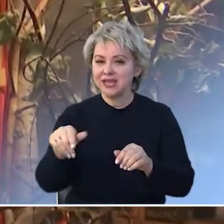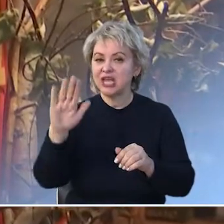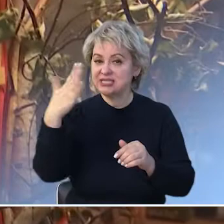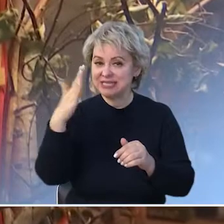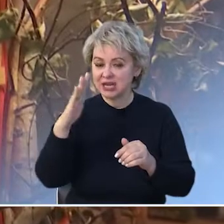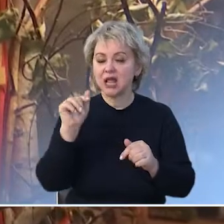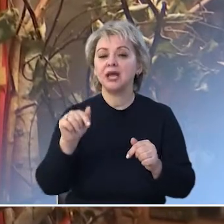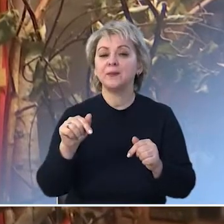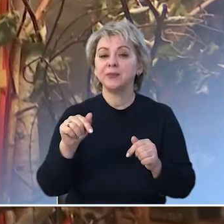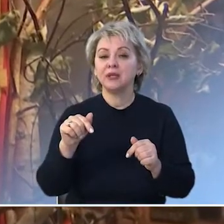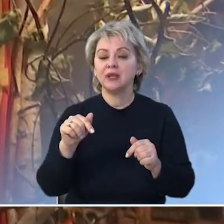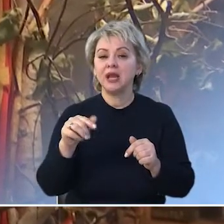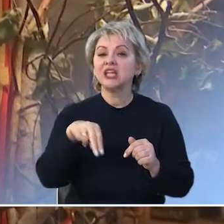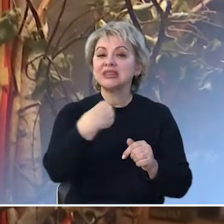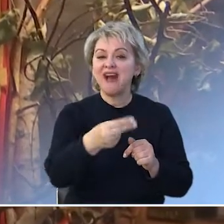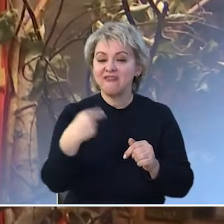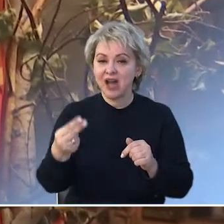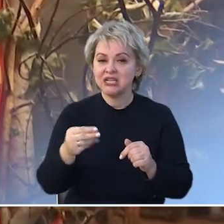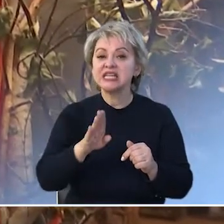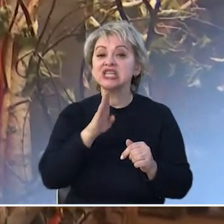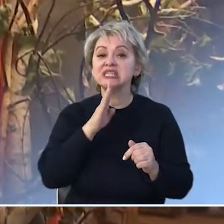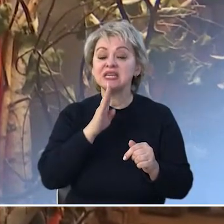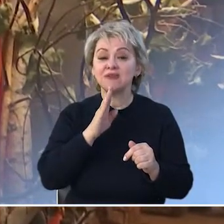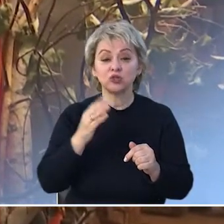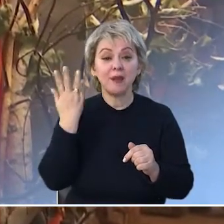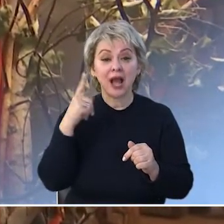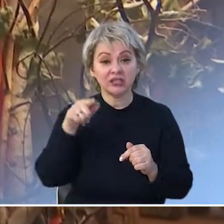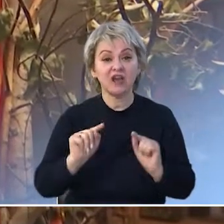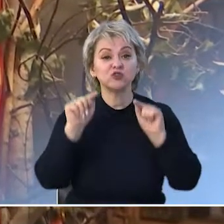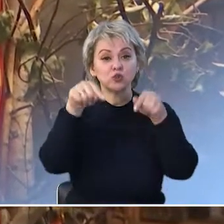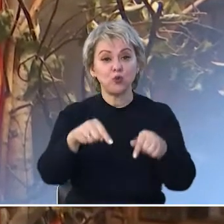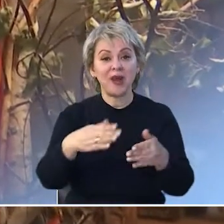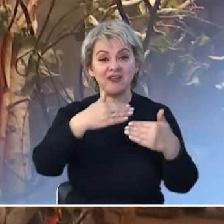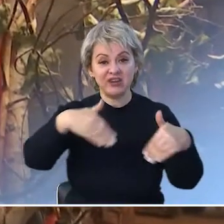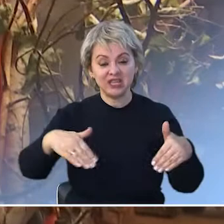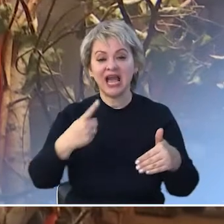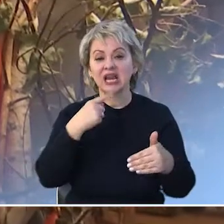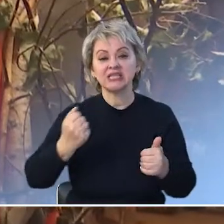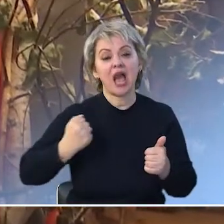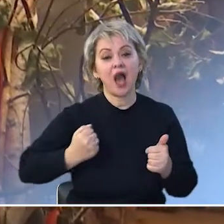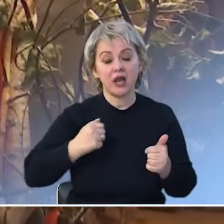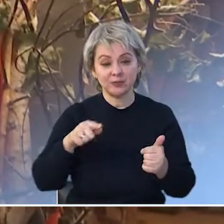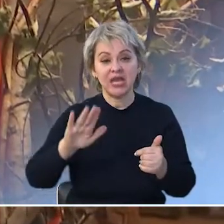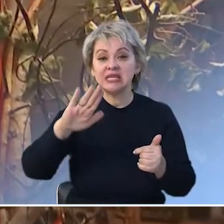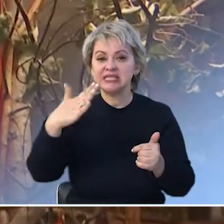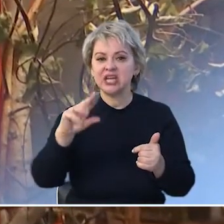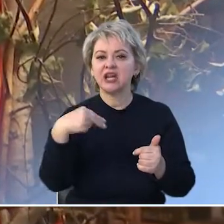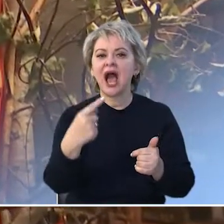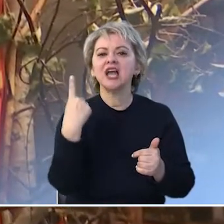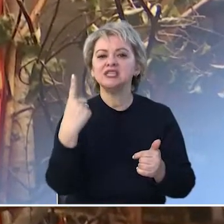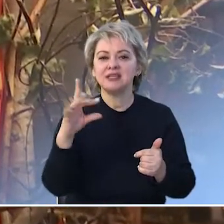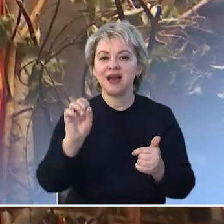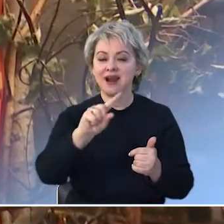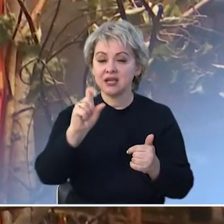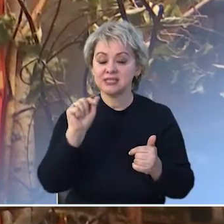вот это зеркало даже, выдавались девушкам, когда они вступали в ряды Красной Армии. Зеркало